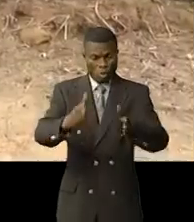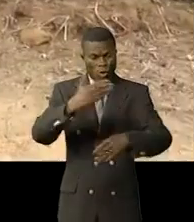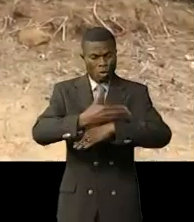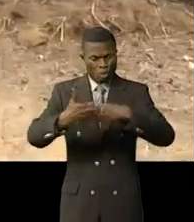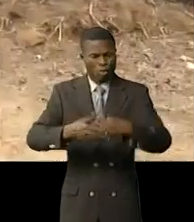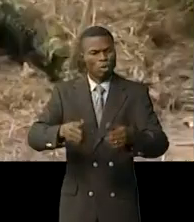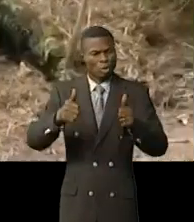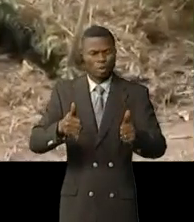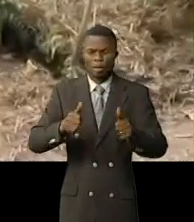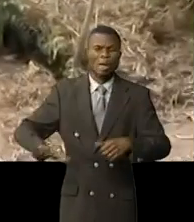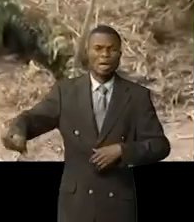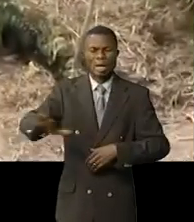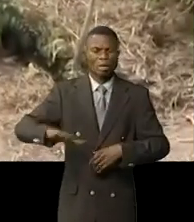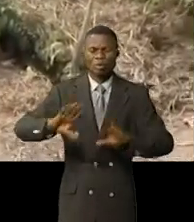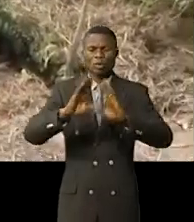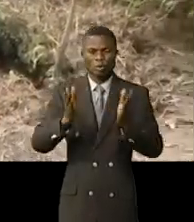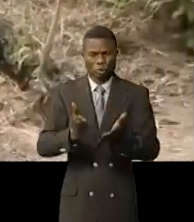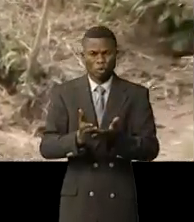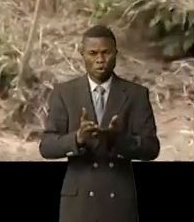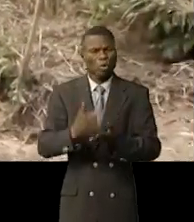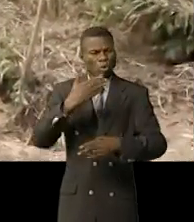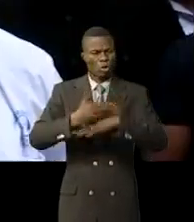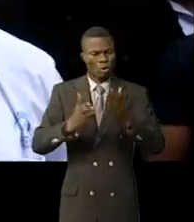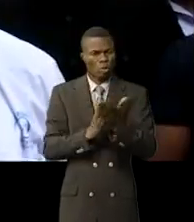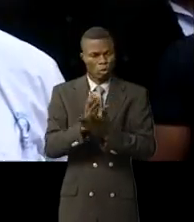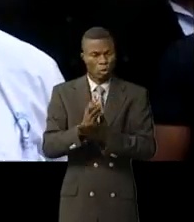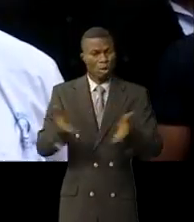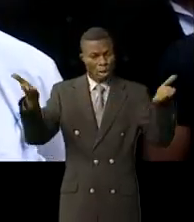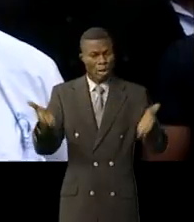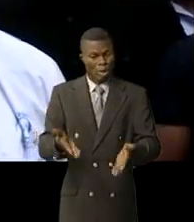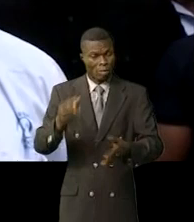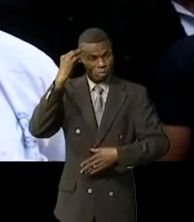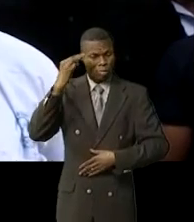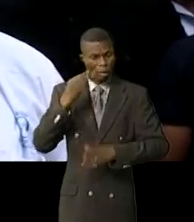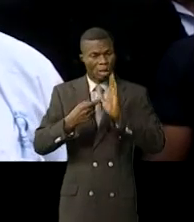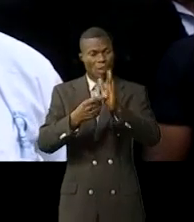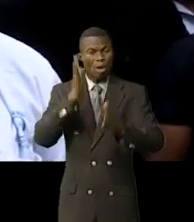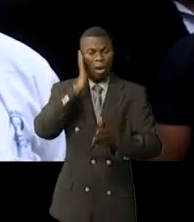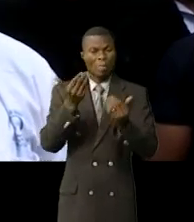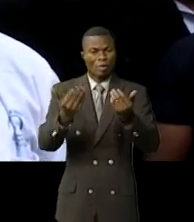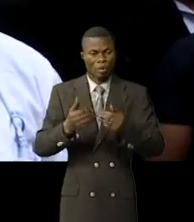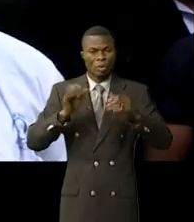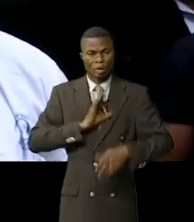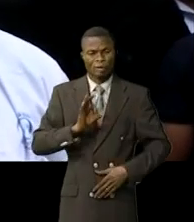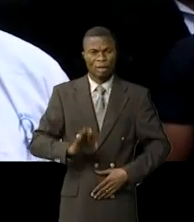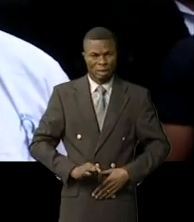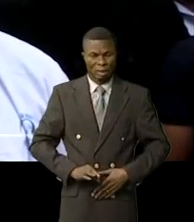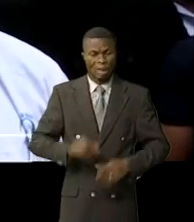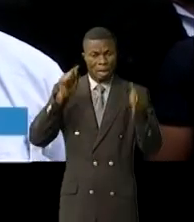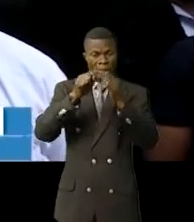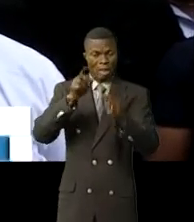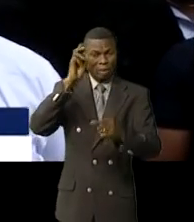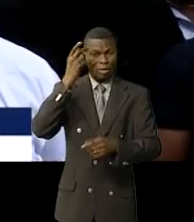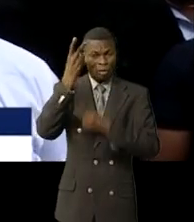agricole dans toutes les provinces du pays réhabilitées. Sa présence traduit cette volonté du chef de l'État. L'objectif principal de notre